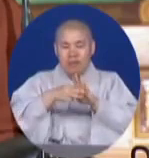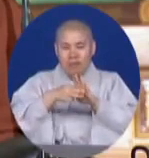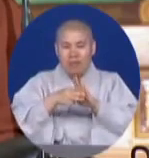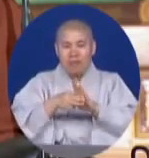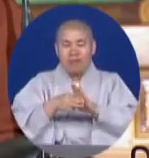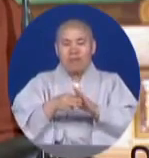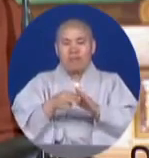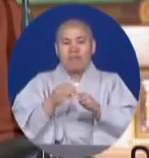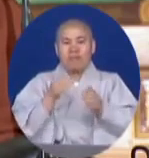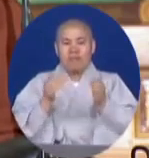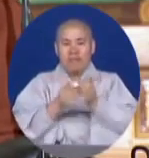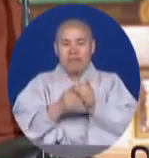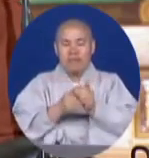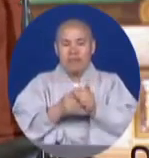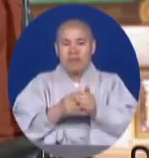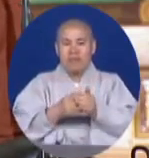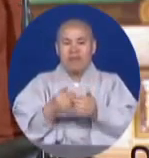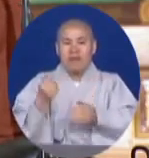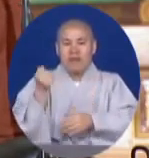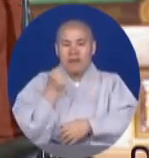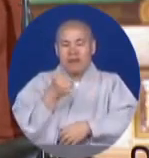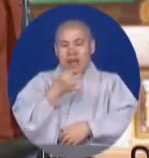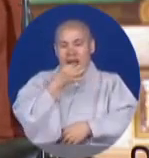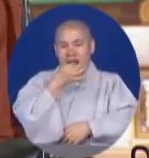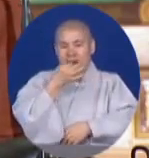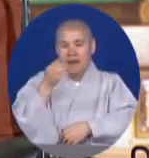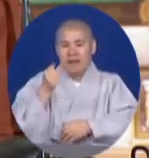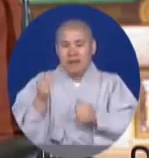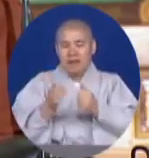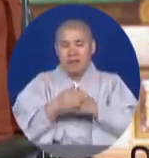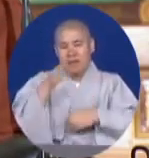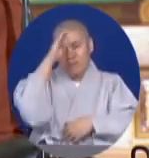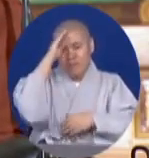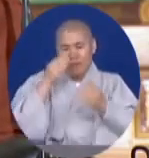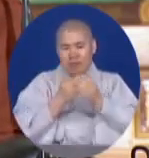쓰고 막 욕심을 내서 병이 나가지고 죽어버렸다.